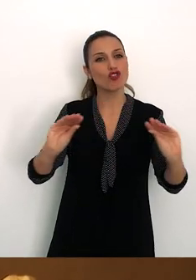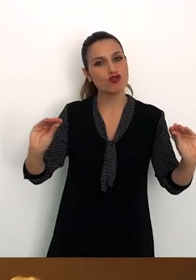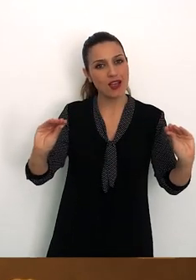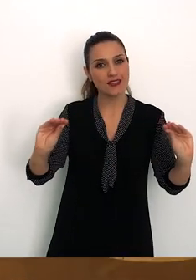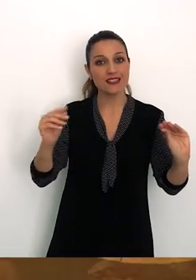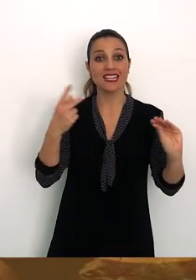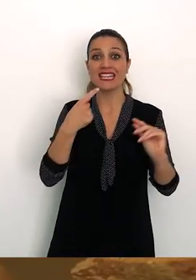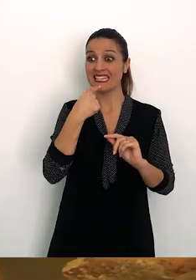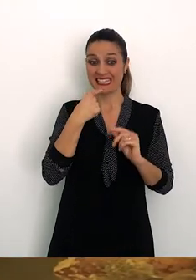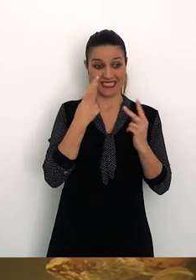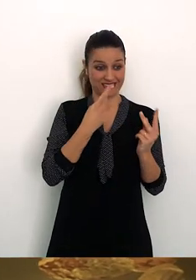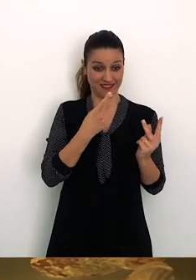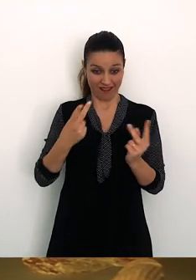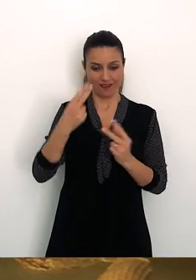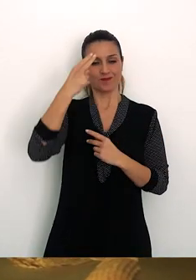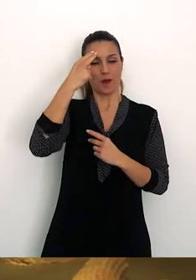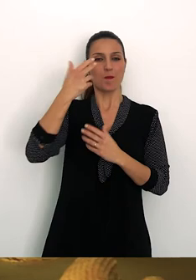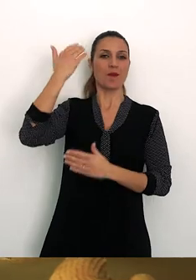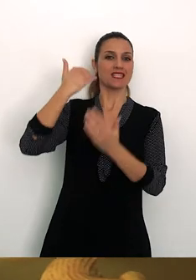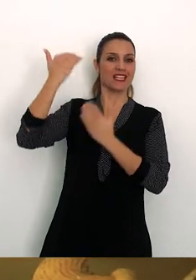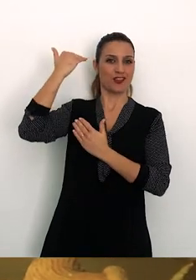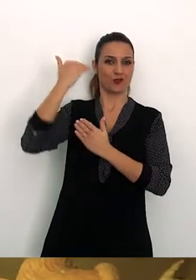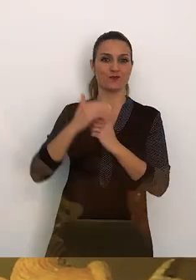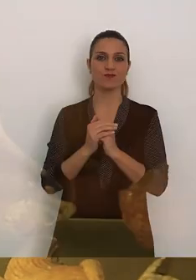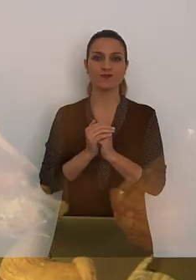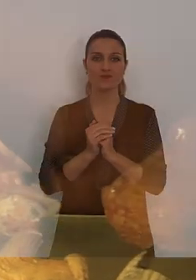li ammira di rivivere un antico passato.